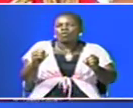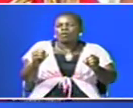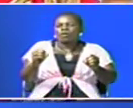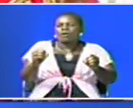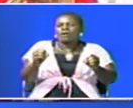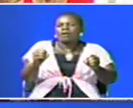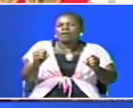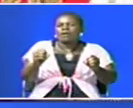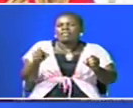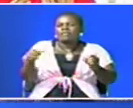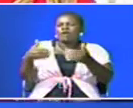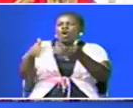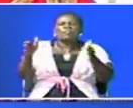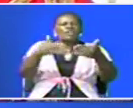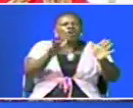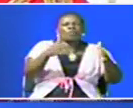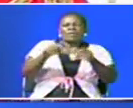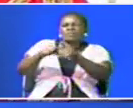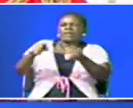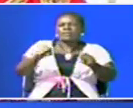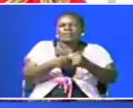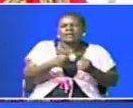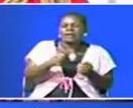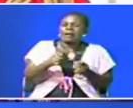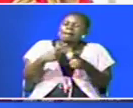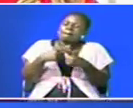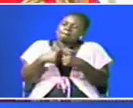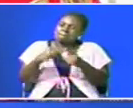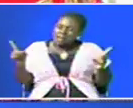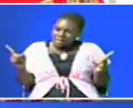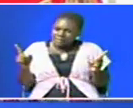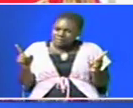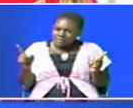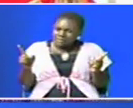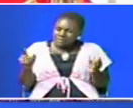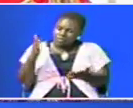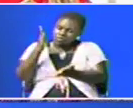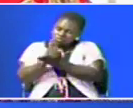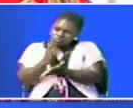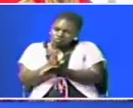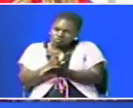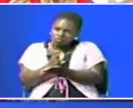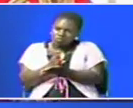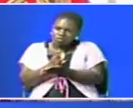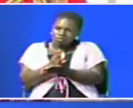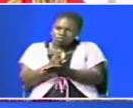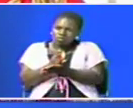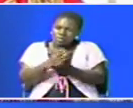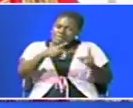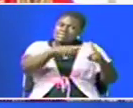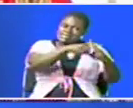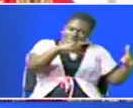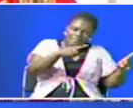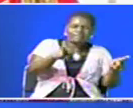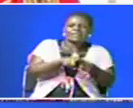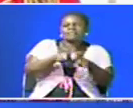Wale wamefungua tu kuharibu bandoli zao. Lakini kama vile alivyosema ni kweli, atakaye uwa kwa upanga